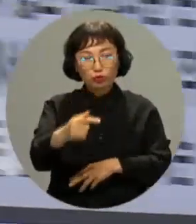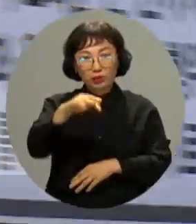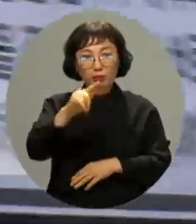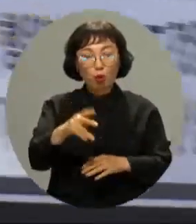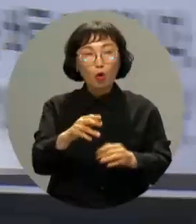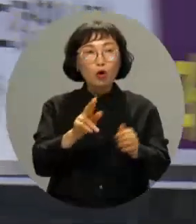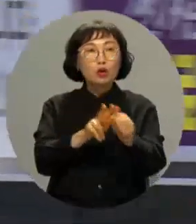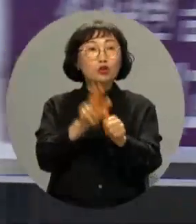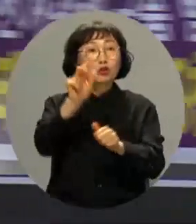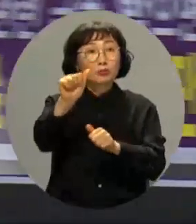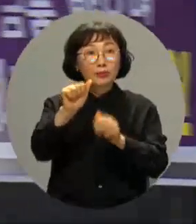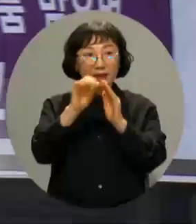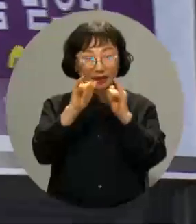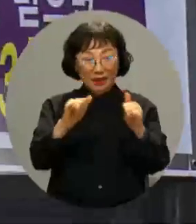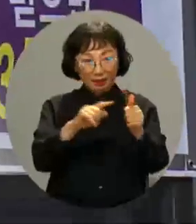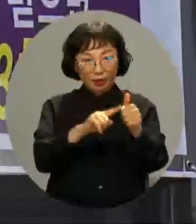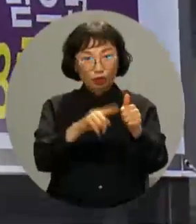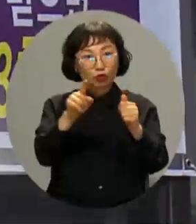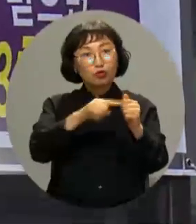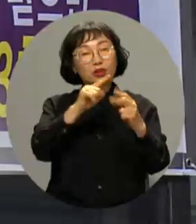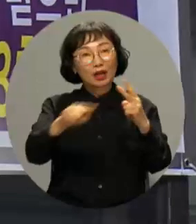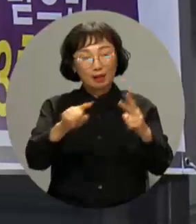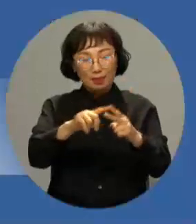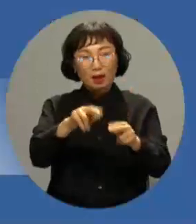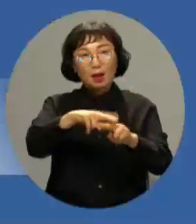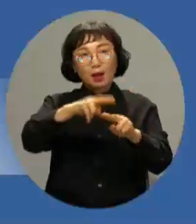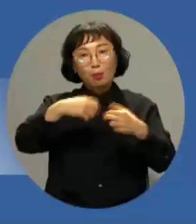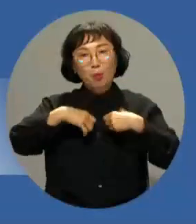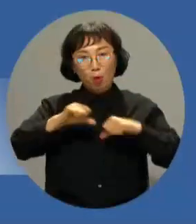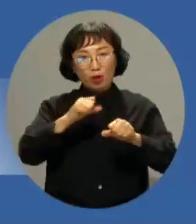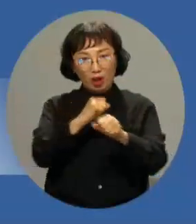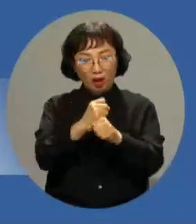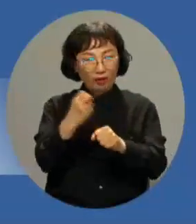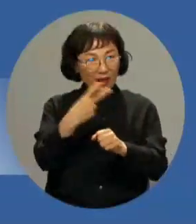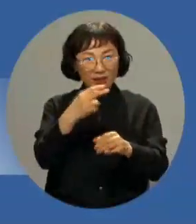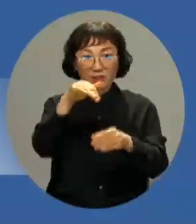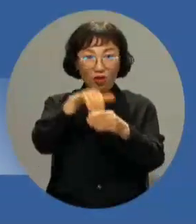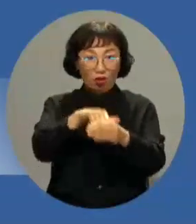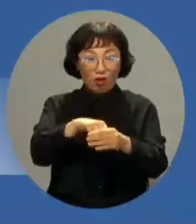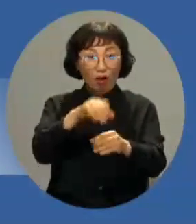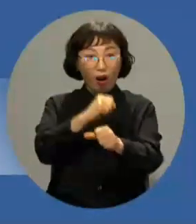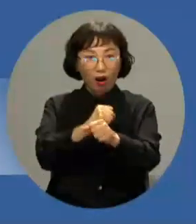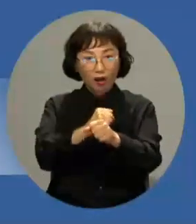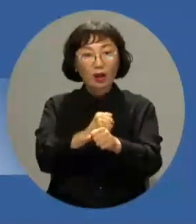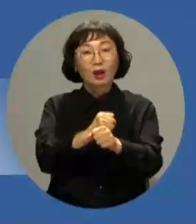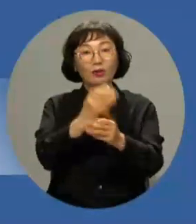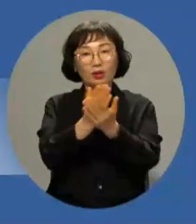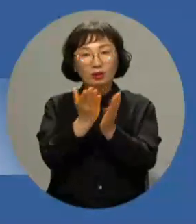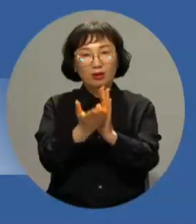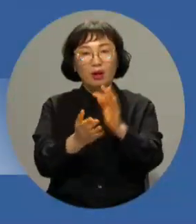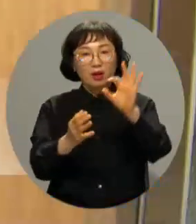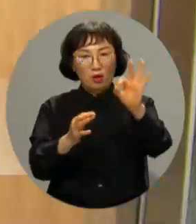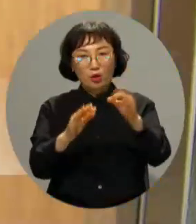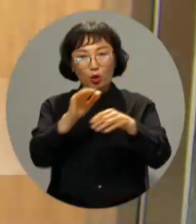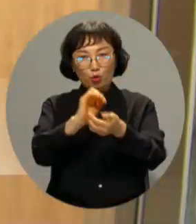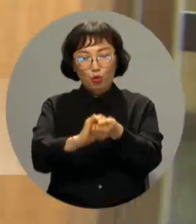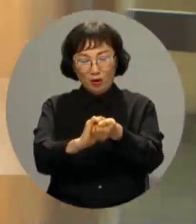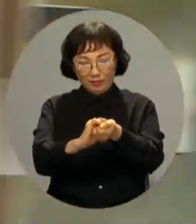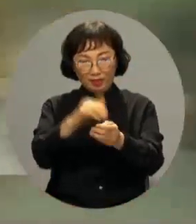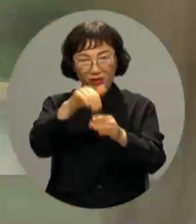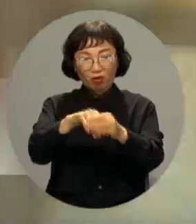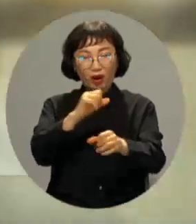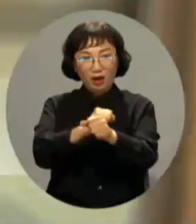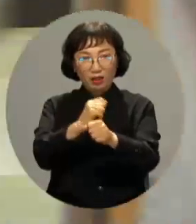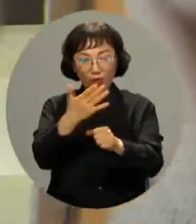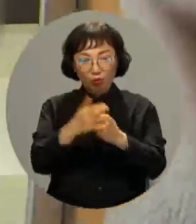2명이 위법행위 등으로 모두 사퇴하고 재선거를 치르게 돼 최종 110개 조합이 선거를 치릅니다.